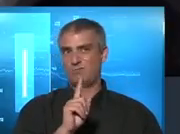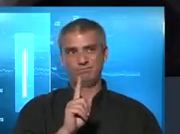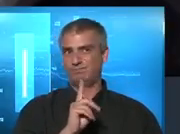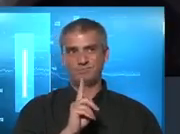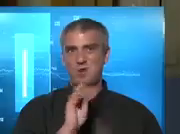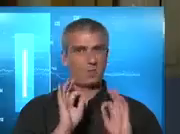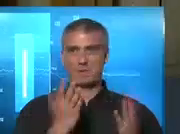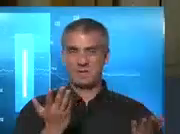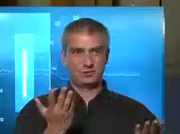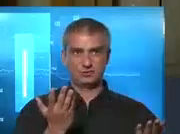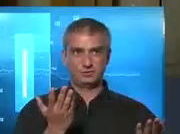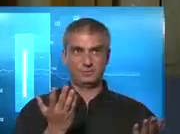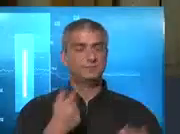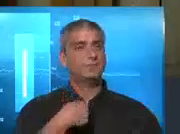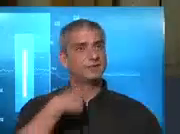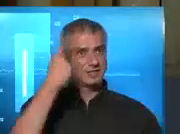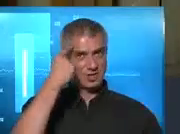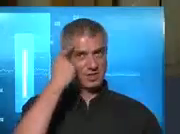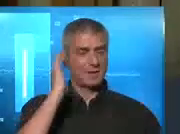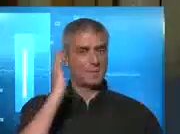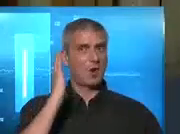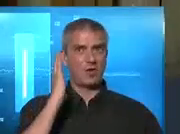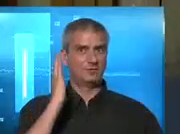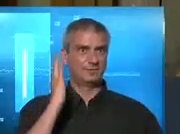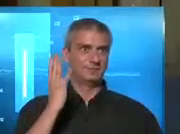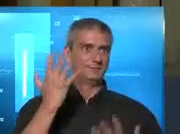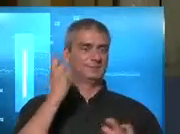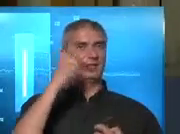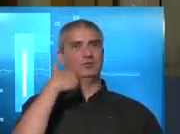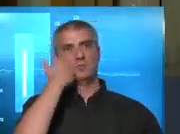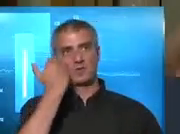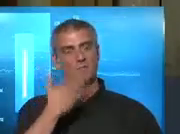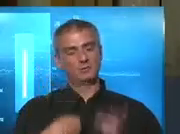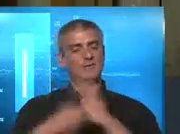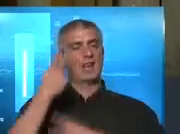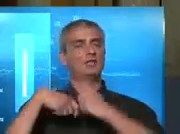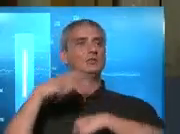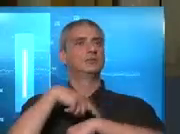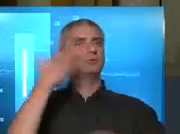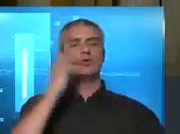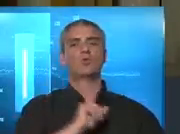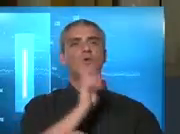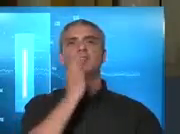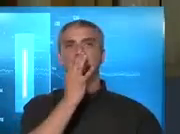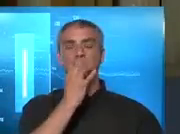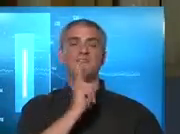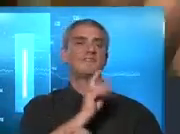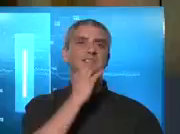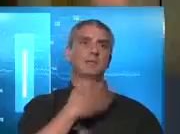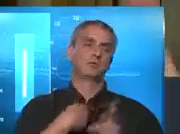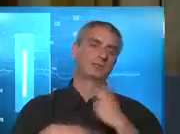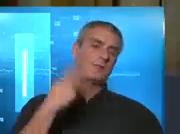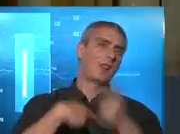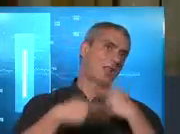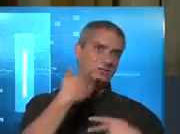No, not very. אני יודע שזה מאוד קוסם למבוגרים לחזור לזמן שהם היו צעירים, והצעירים רוצים למהר